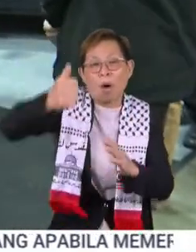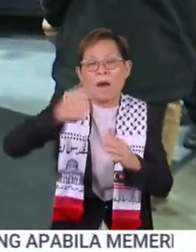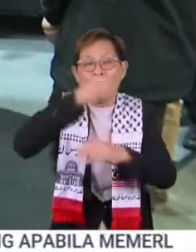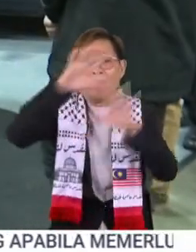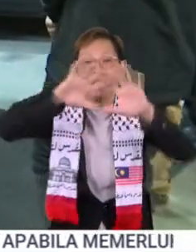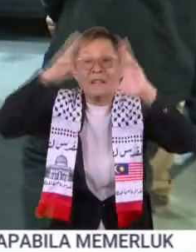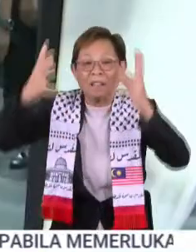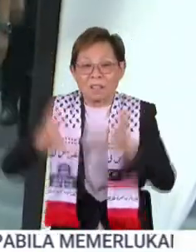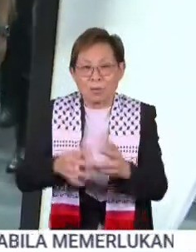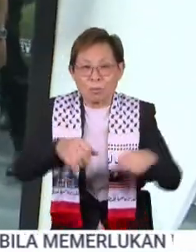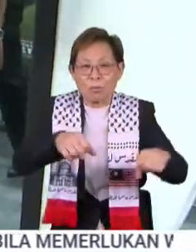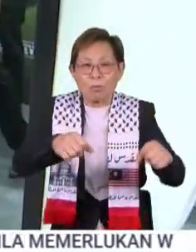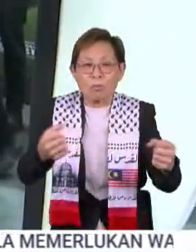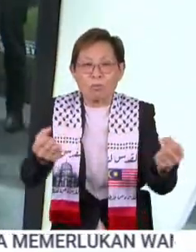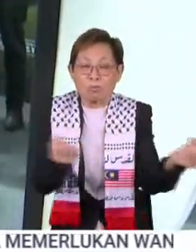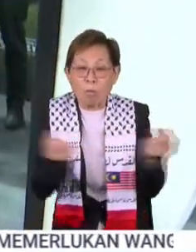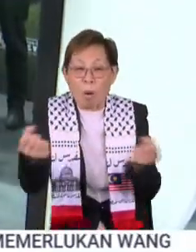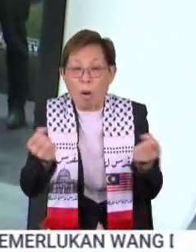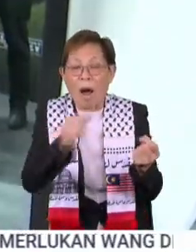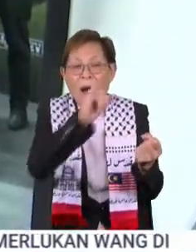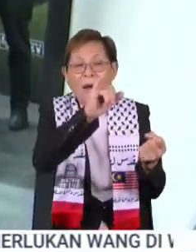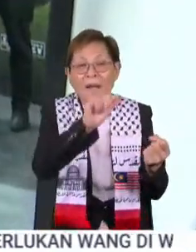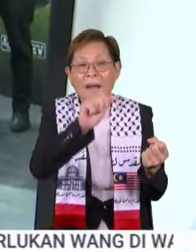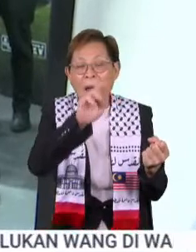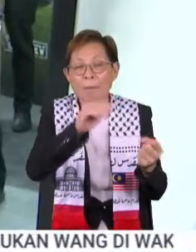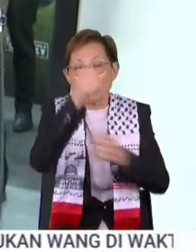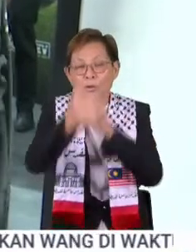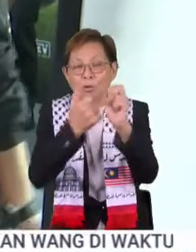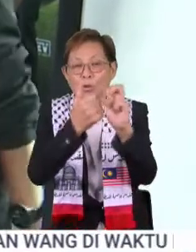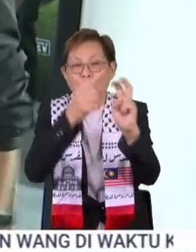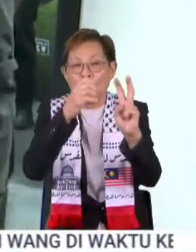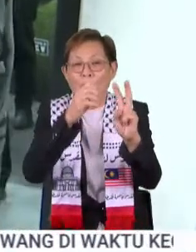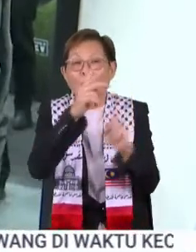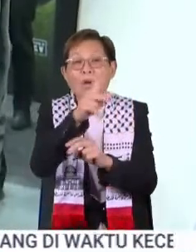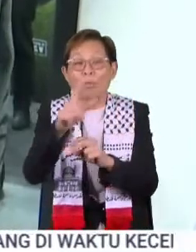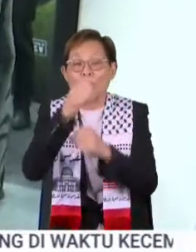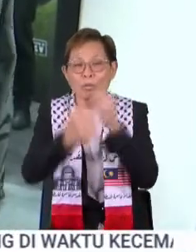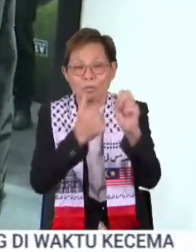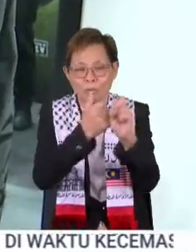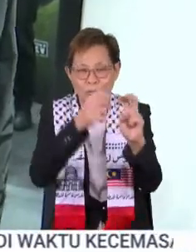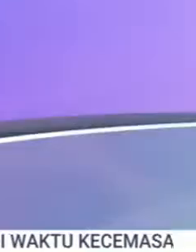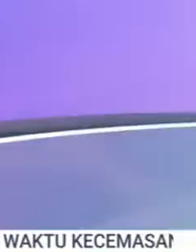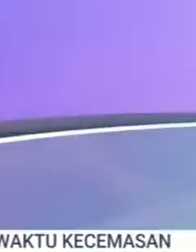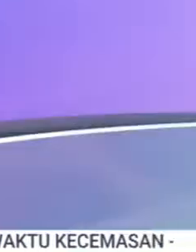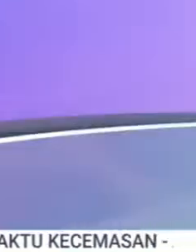Automotive IAM Kuala Lumpur dan Miami 2023.